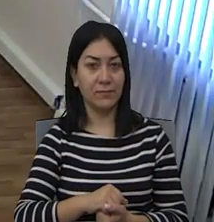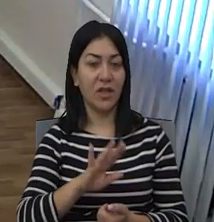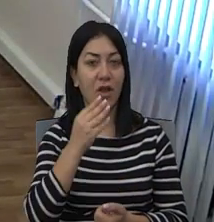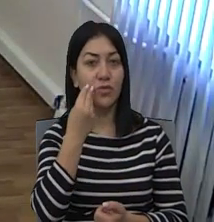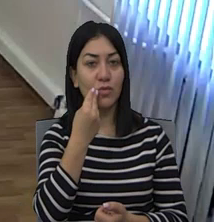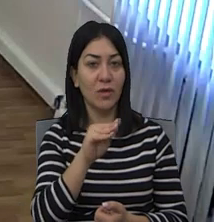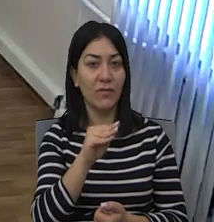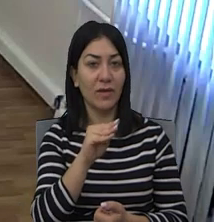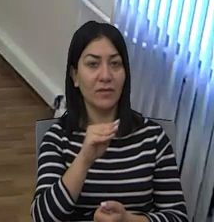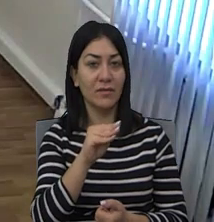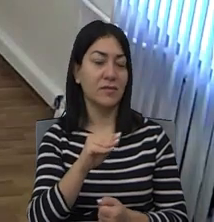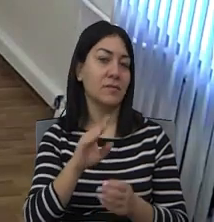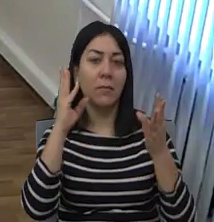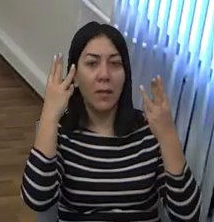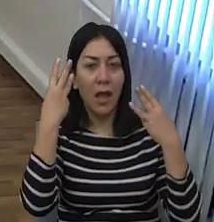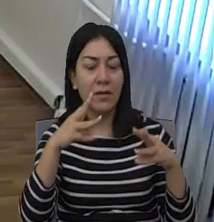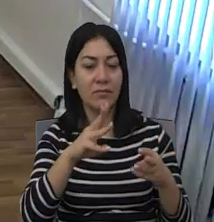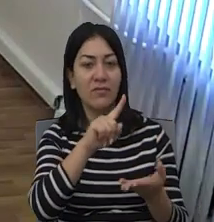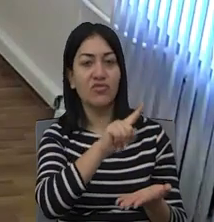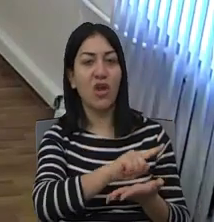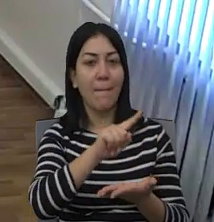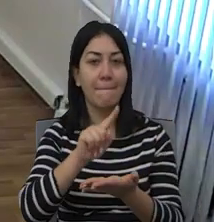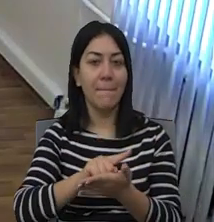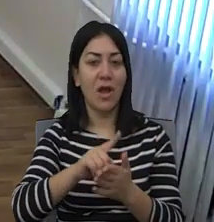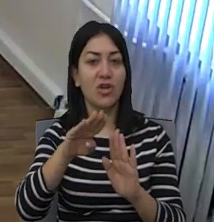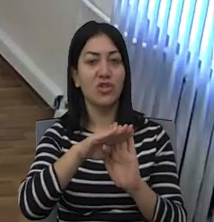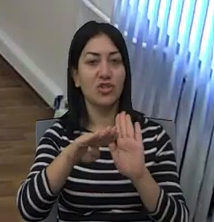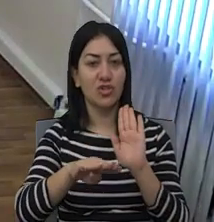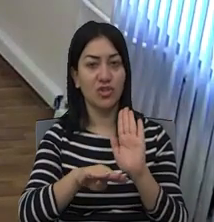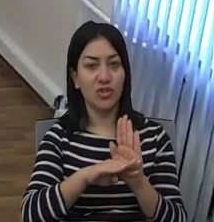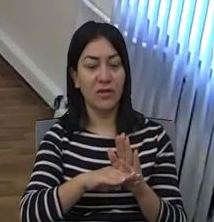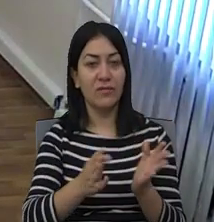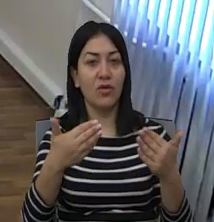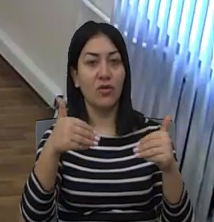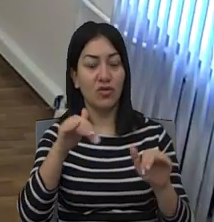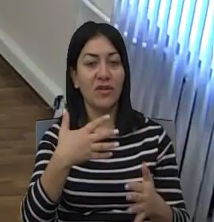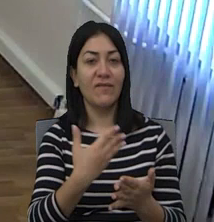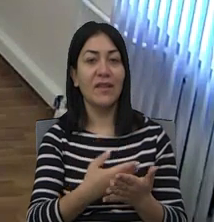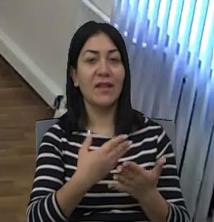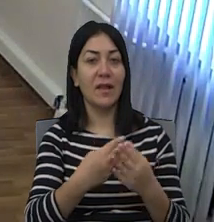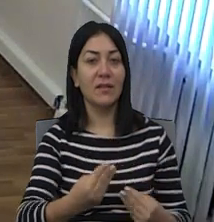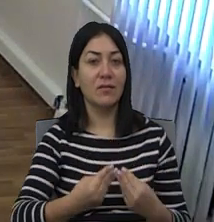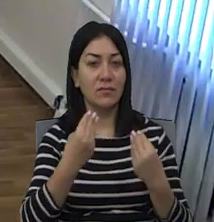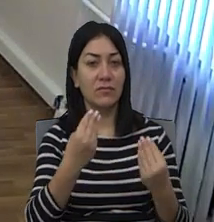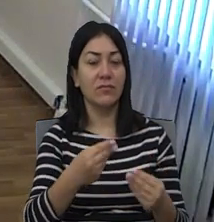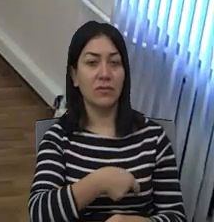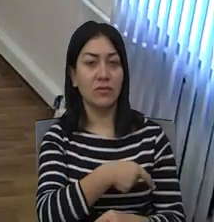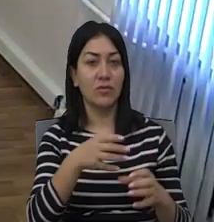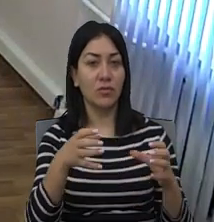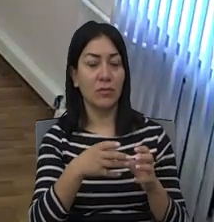արդյունավետ մեխանիզմներ եւ չափանիշներ պատակային ֆինանսավորման տրամադրման համար